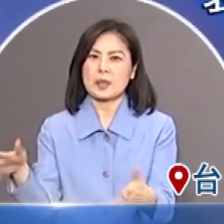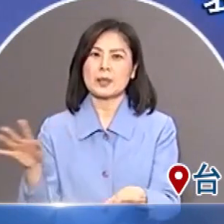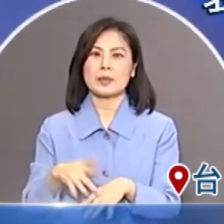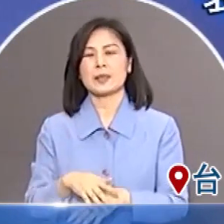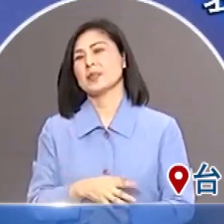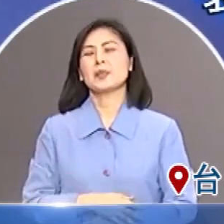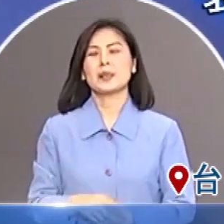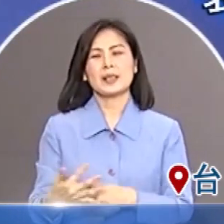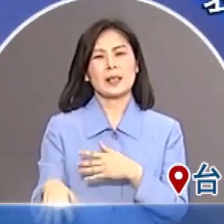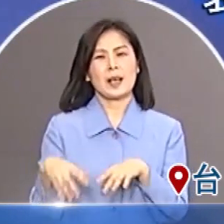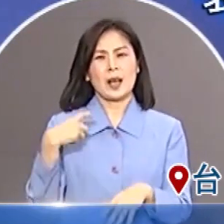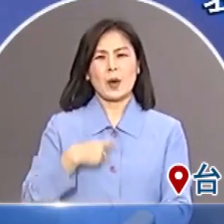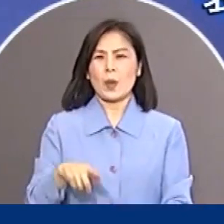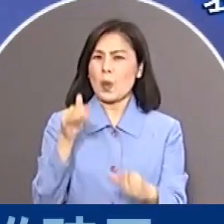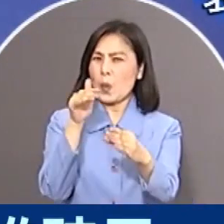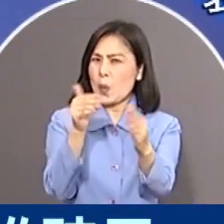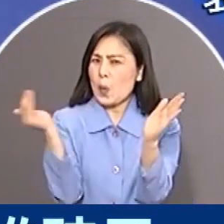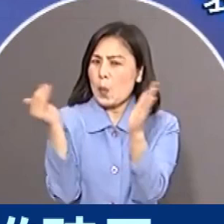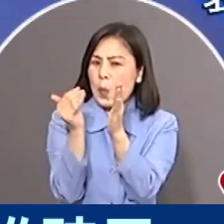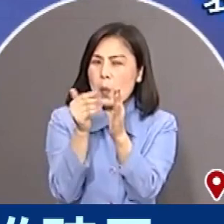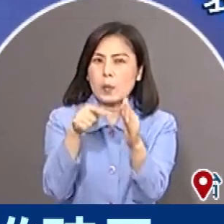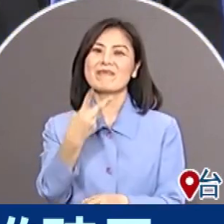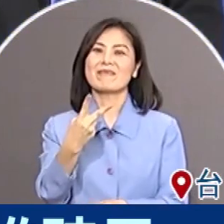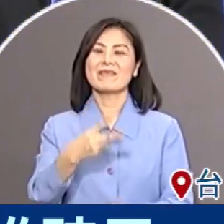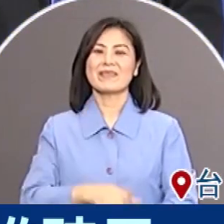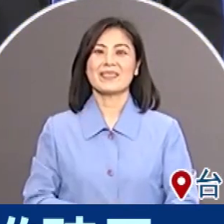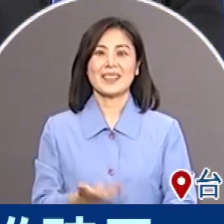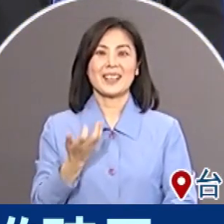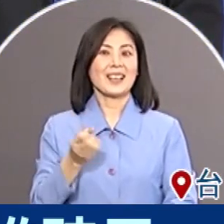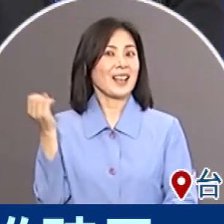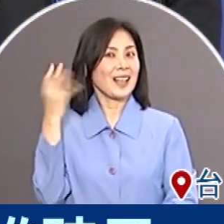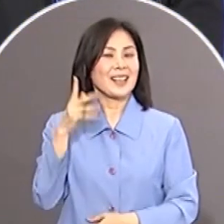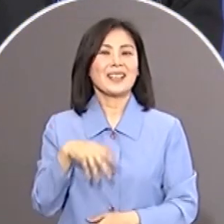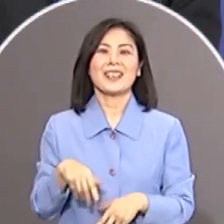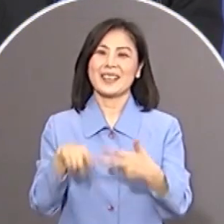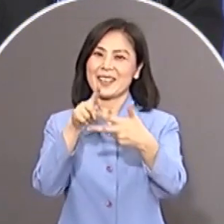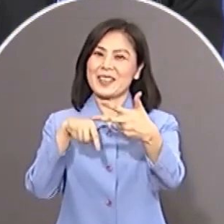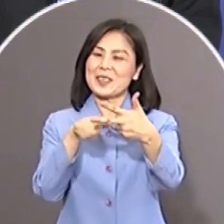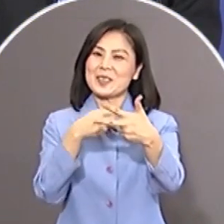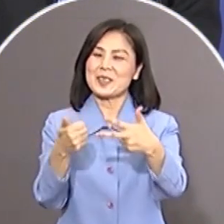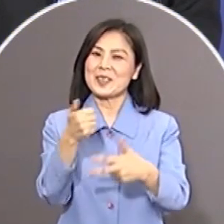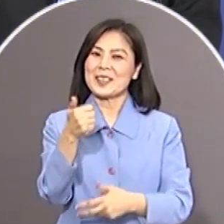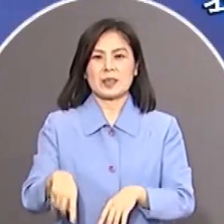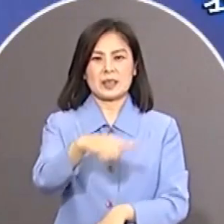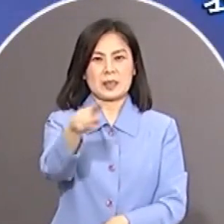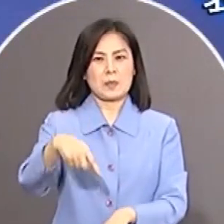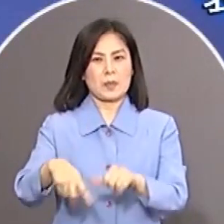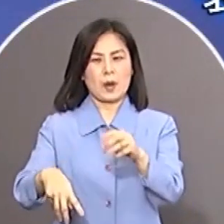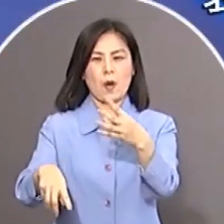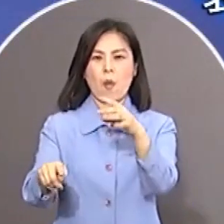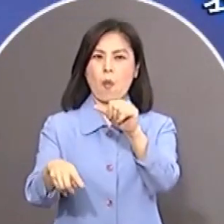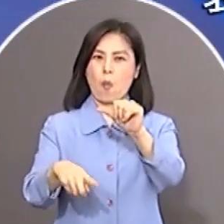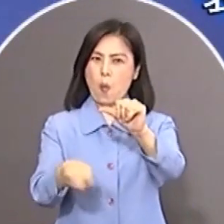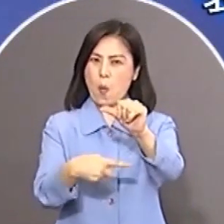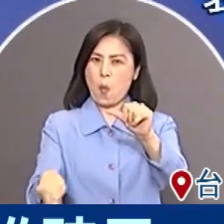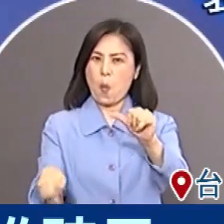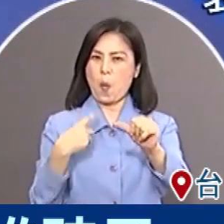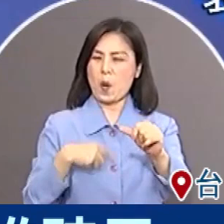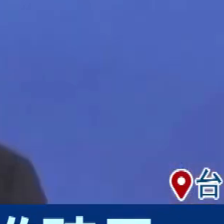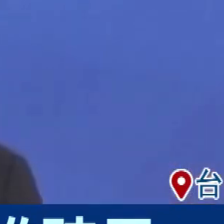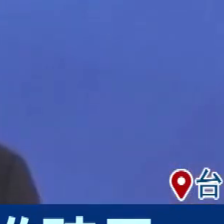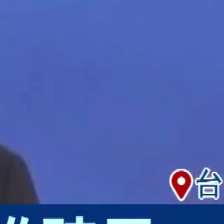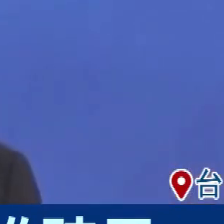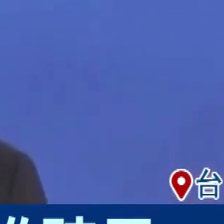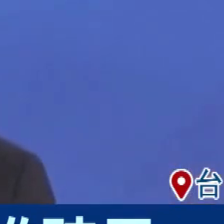黑啊，什么情况都有可能。 政见会议开场，韩国瑜先拿自己的桃色传言自嘲一番，不过似乎有点答非所